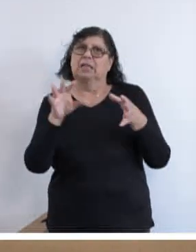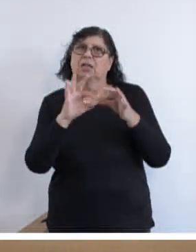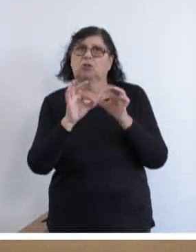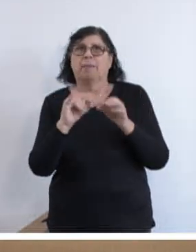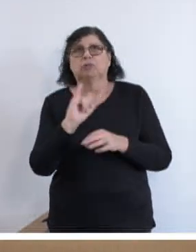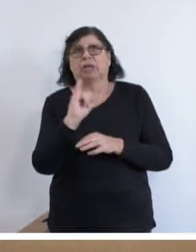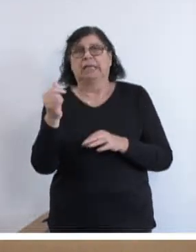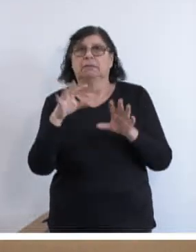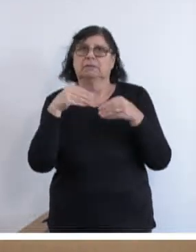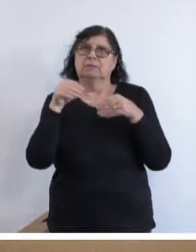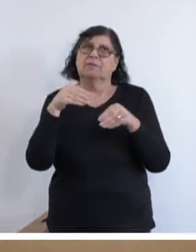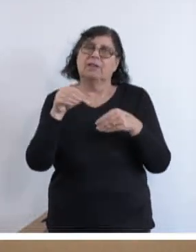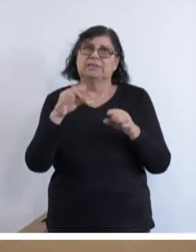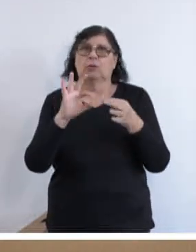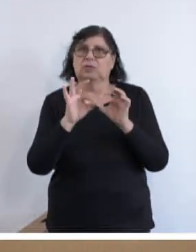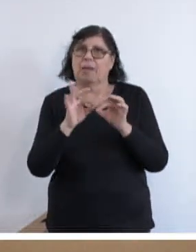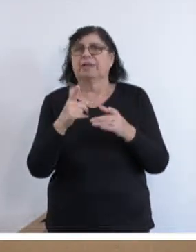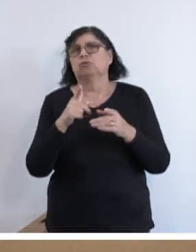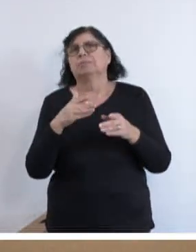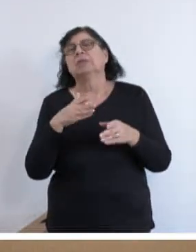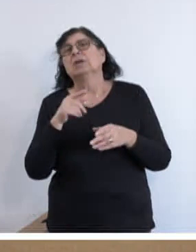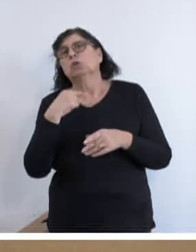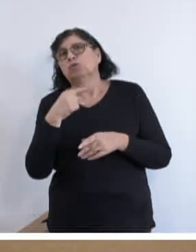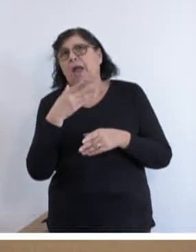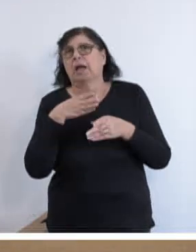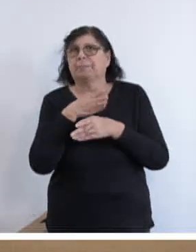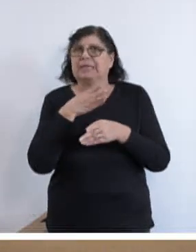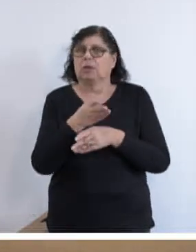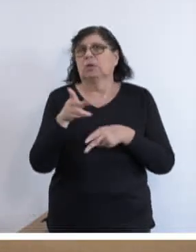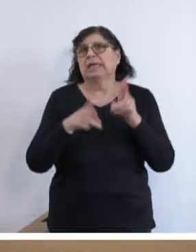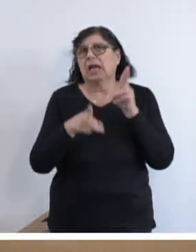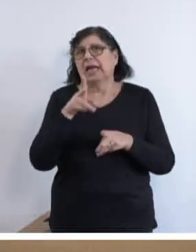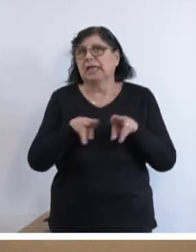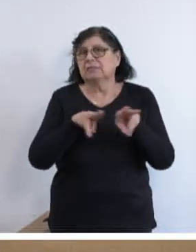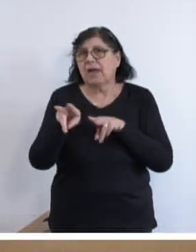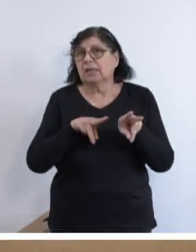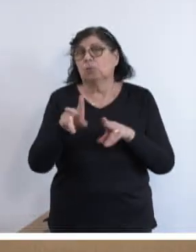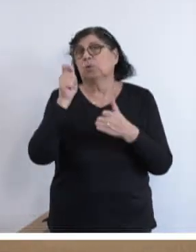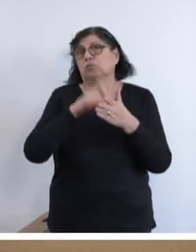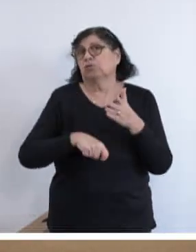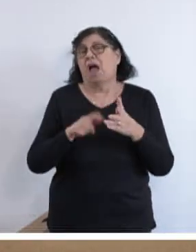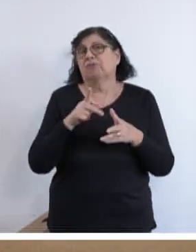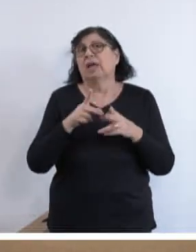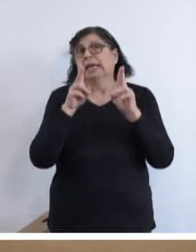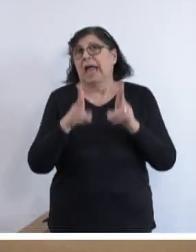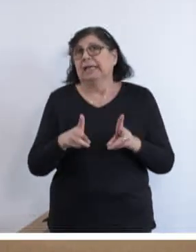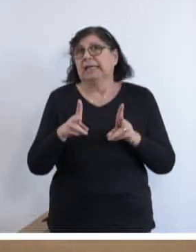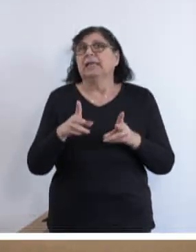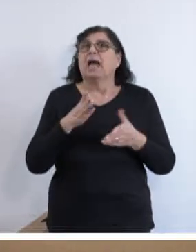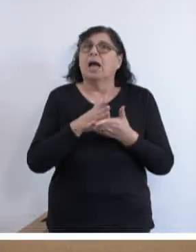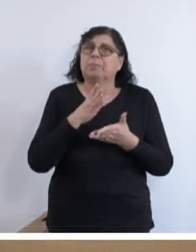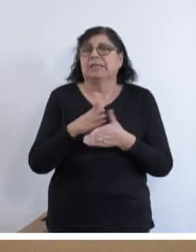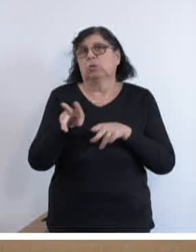und Dolmetscher sind für die Sprachmittlung, insbesondere in Gerichtsverhandlungen, in strafrechtlichen Ermittlungsverfahren sowie